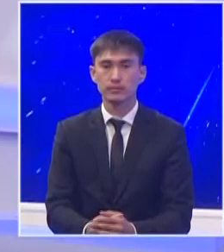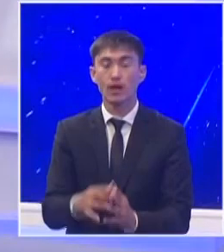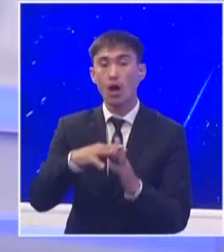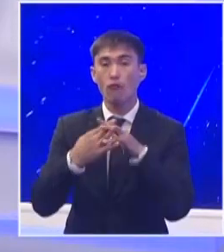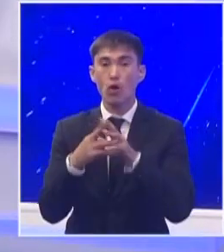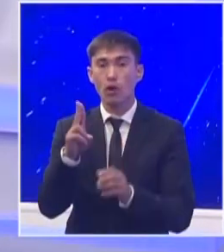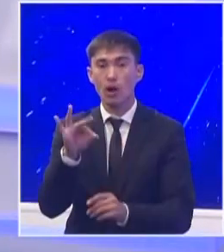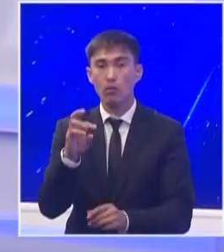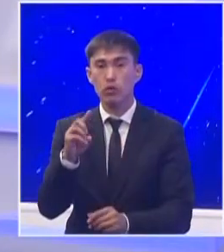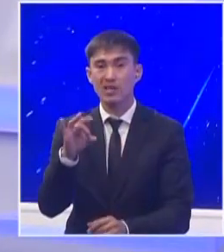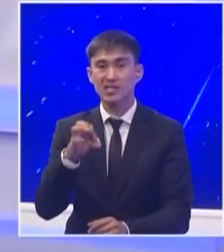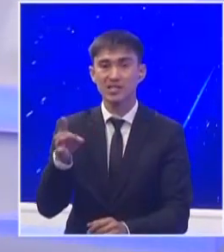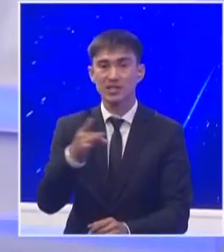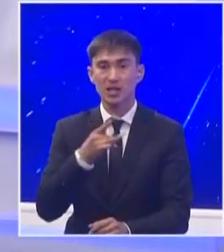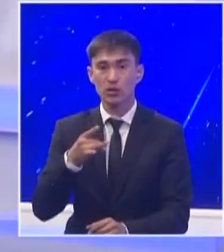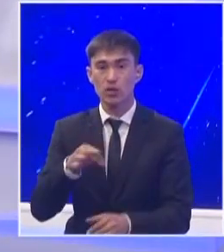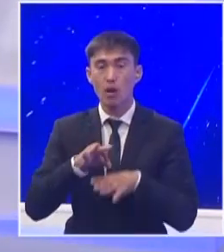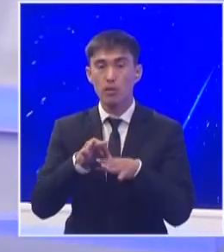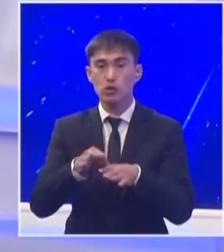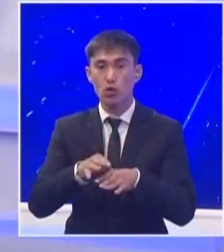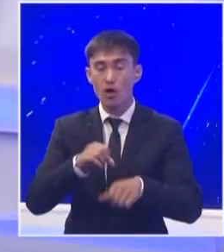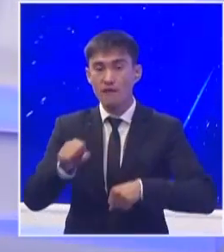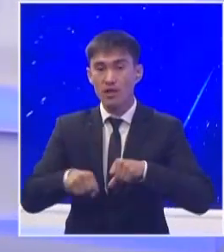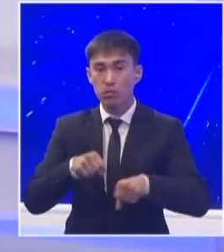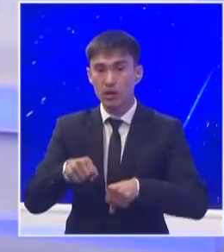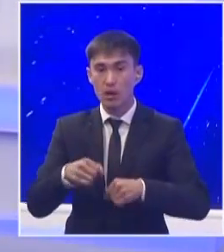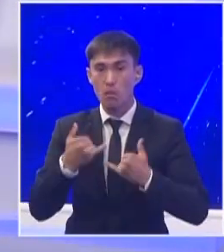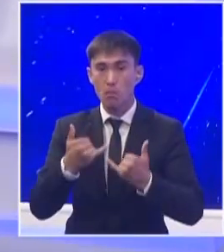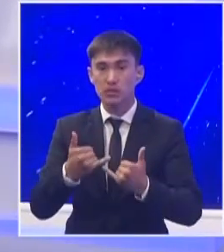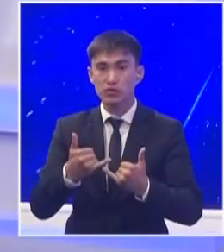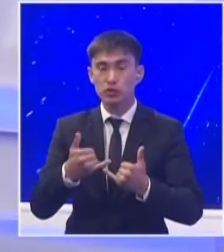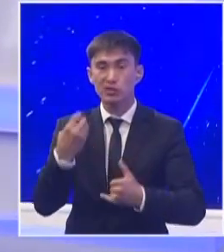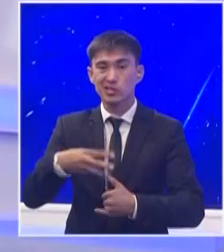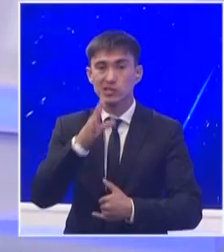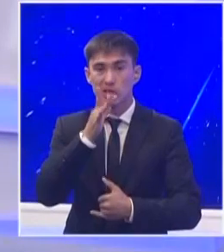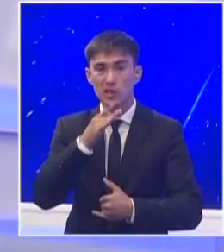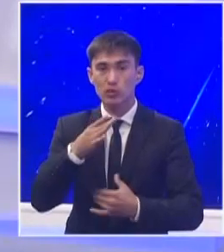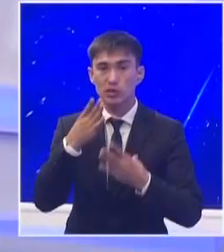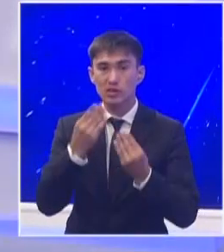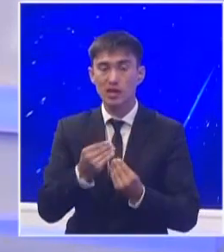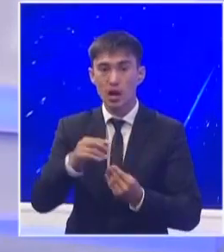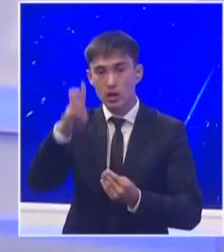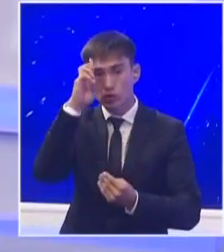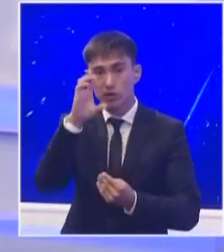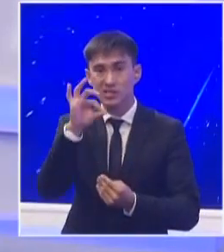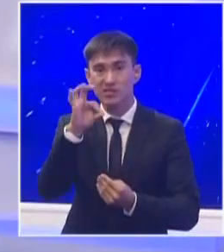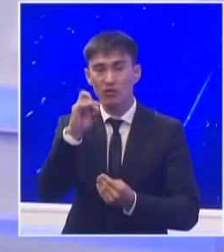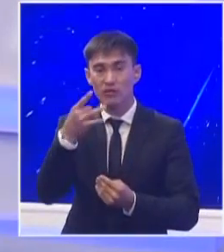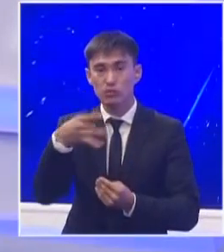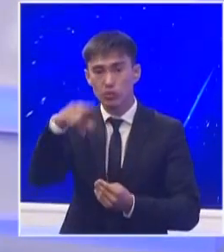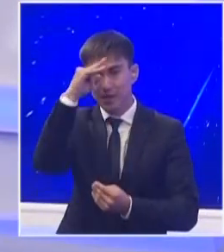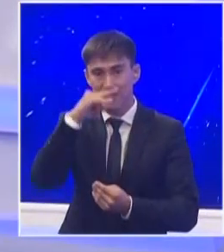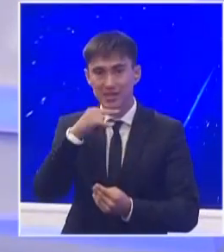В ауле Карабулак из Кельдинского района прошел велопробег, посвященный 30-летию со дня принятия государственных символов Республики